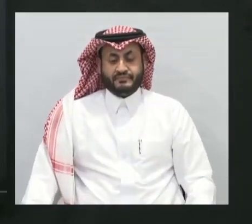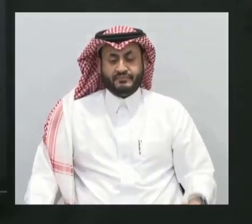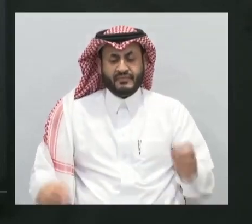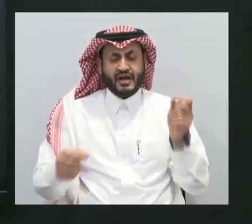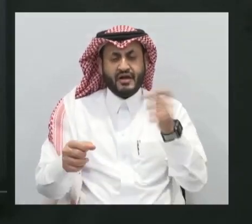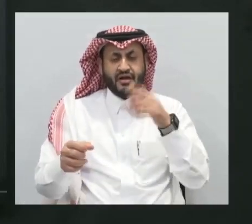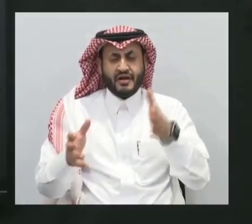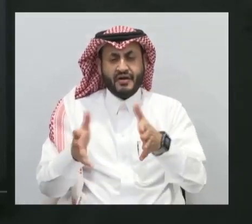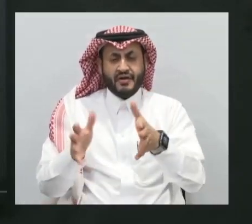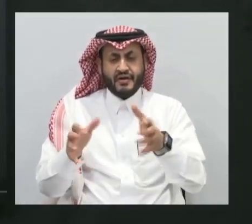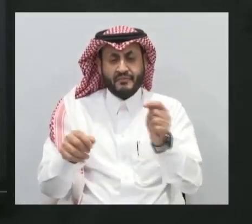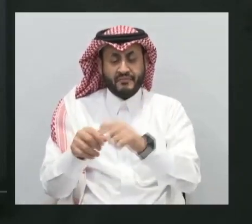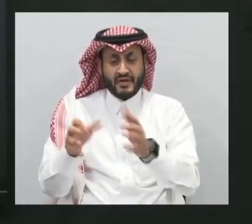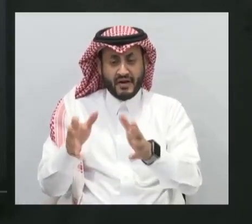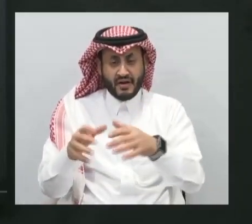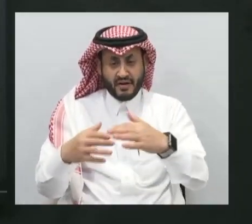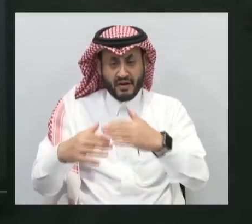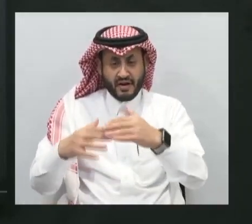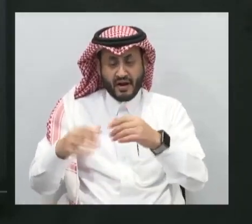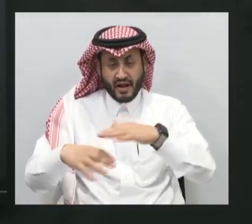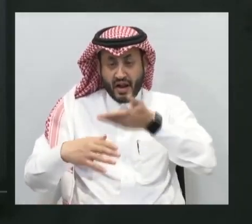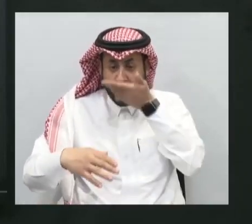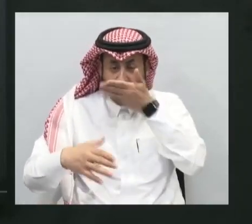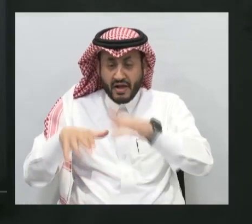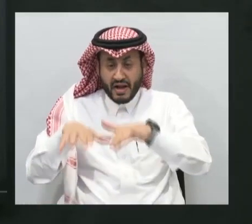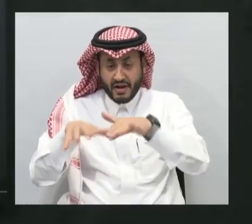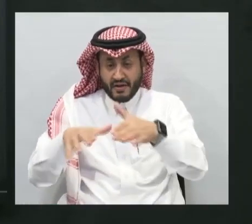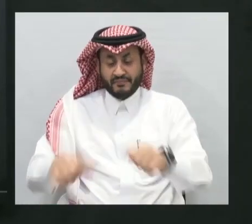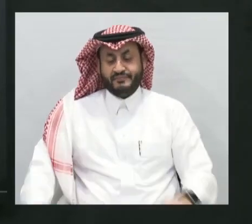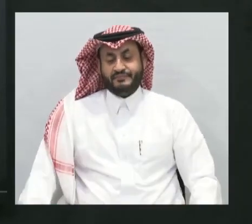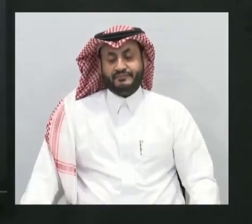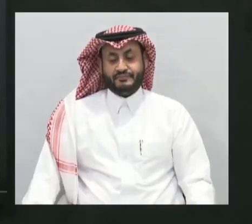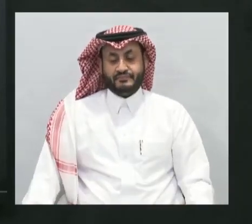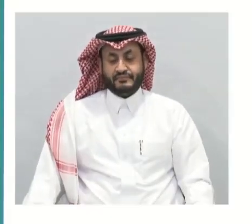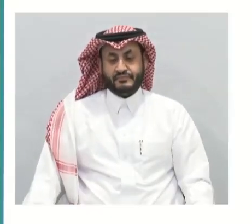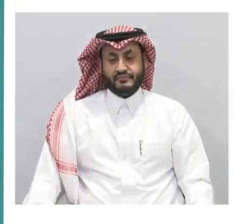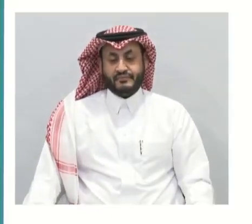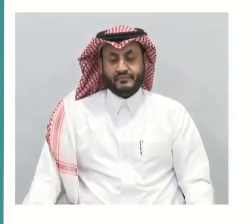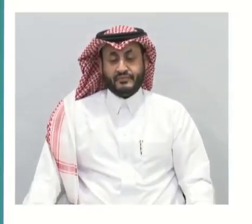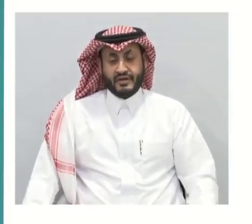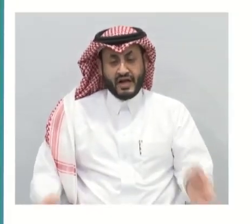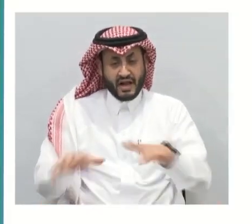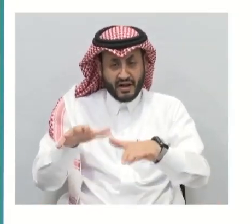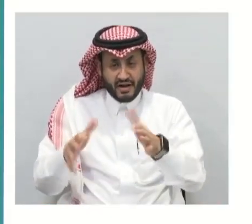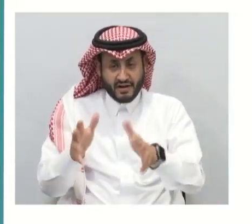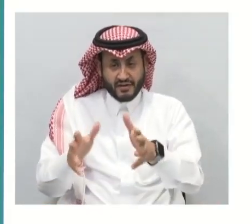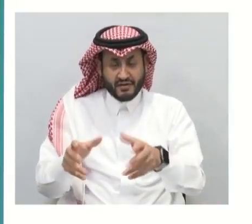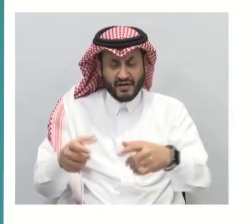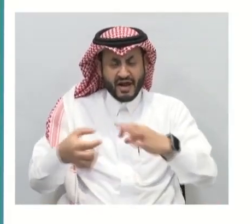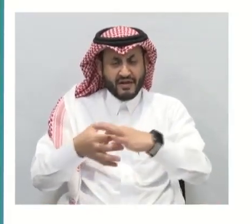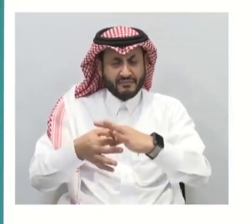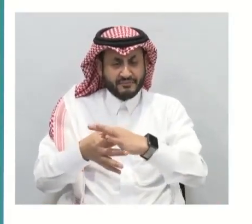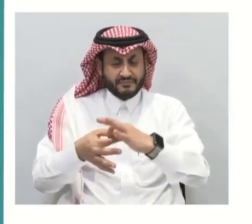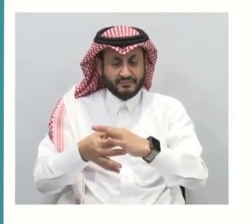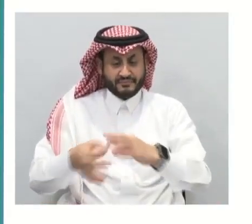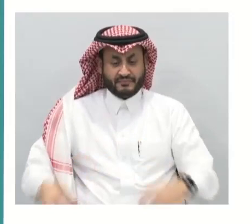الاهتزازات يبدا يهتز هذا السائل ومن ثم هذه الاهتزازات مرتبطه او